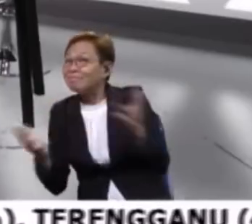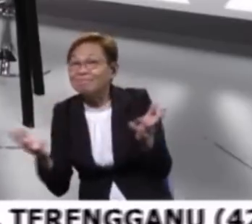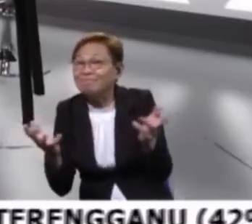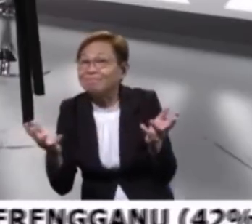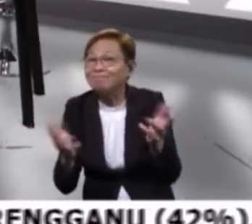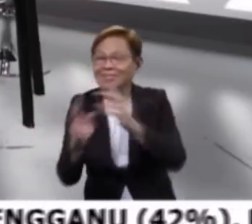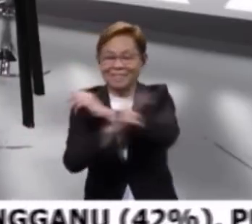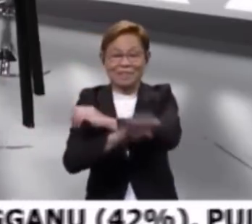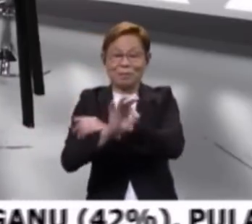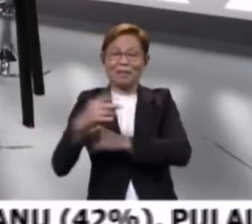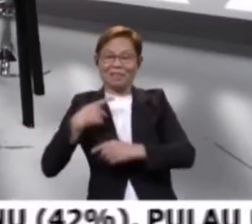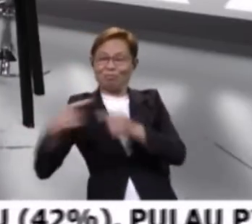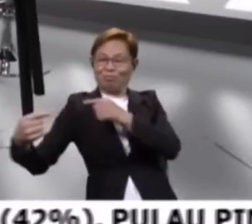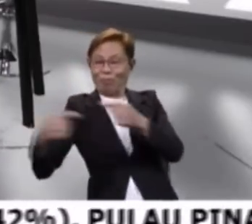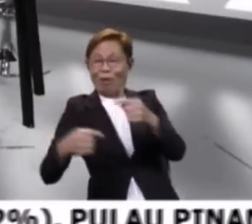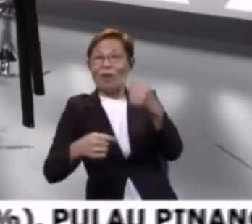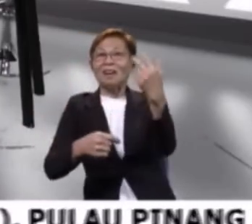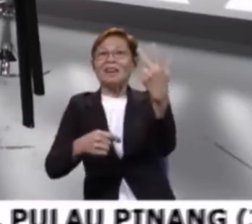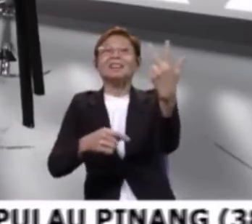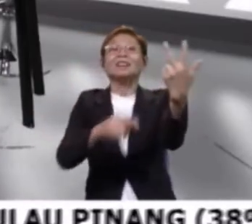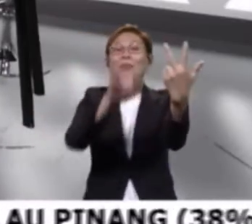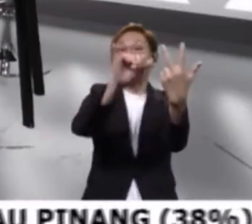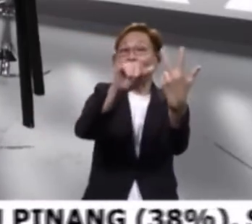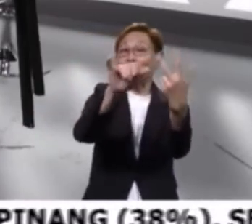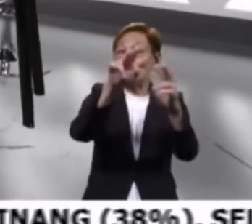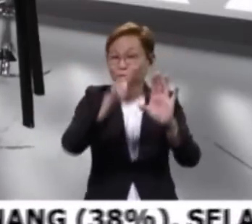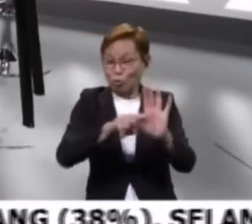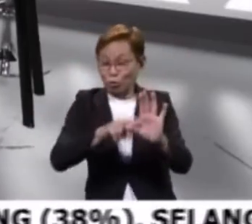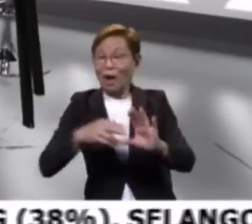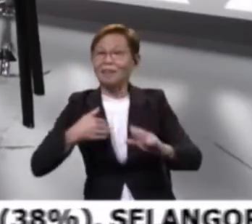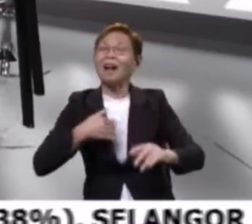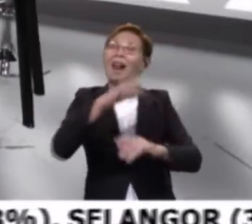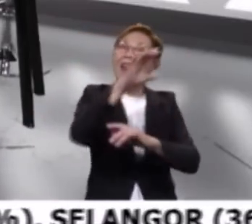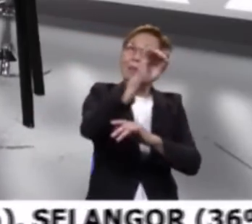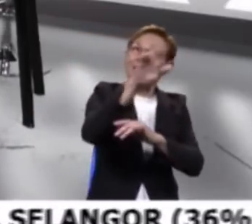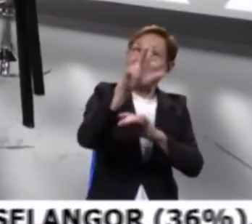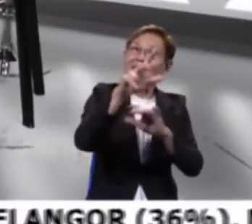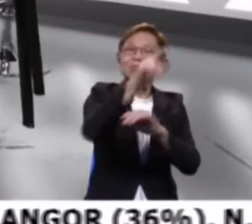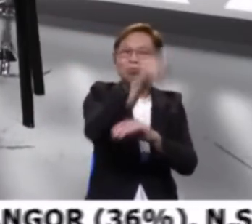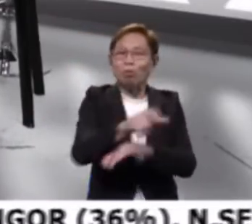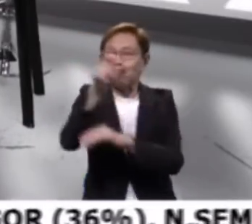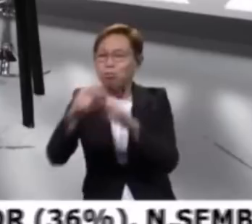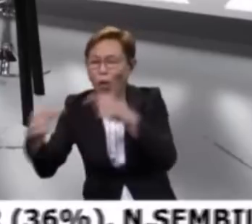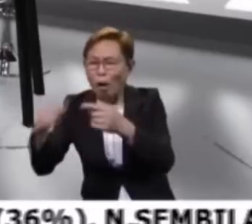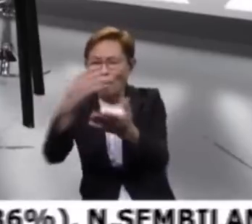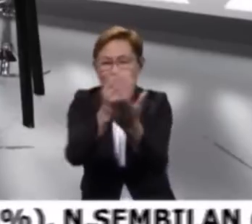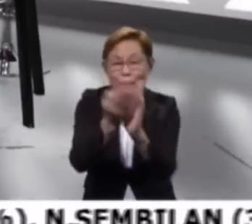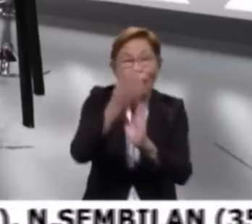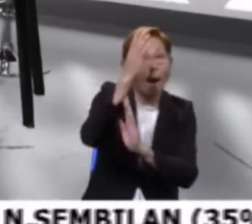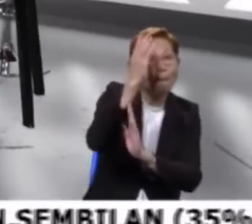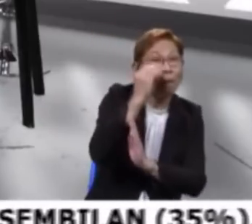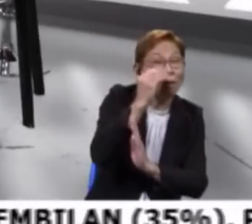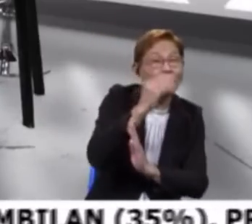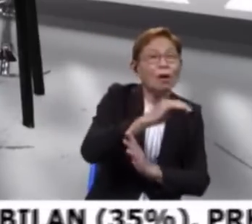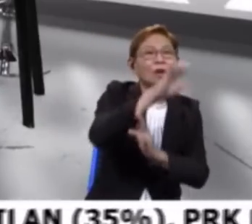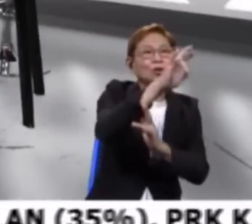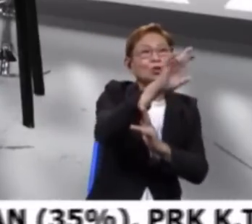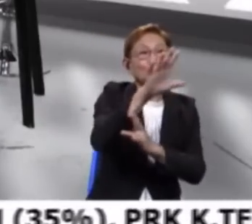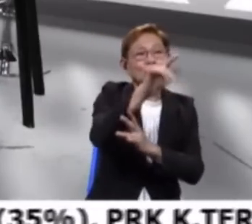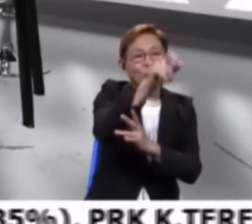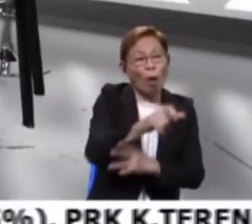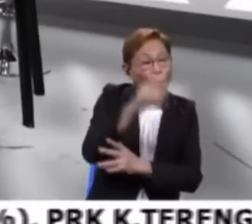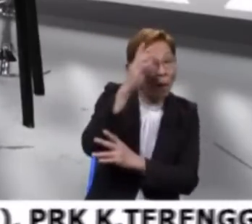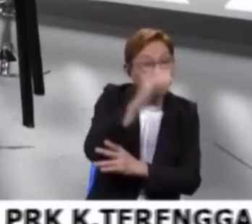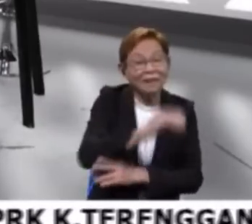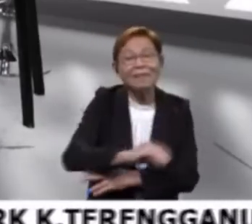istilah kita 36 kursi di sana adalah 43 jalur bertanding kalau itu ke pecahan adalah 3 perempuan selama 75